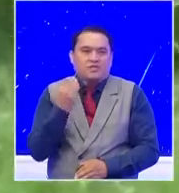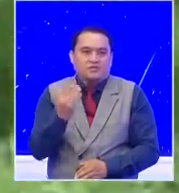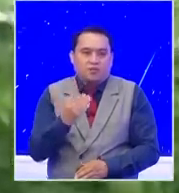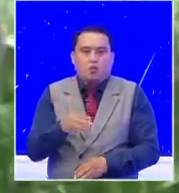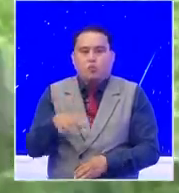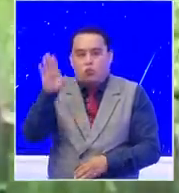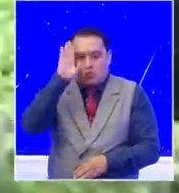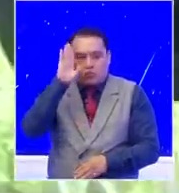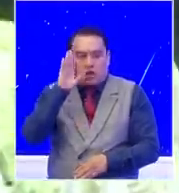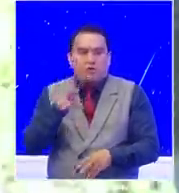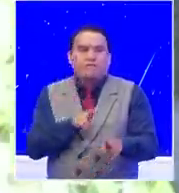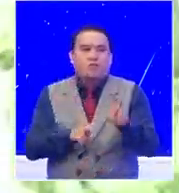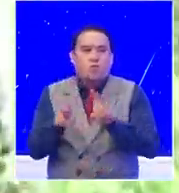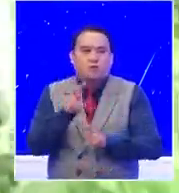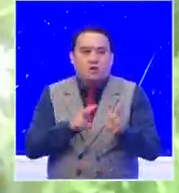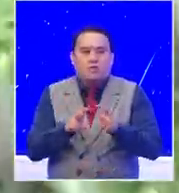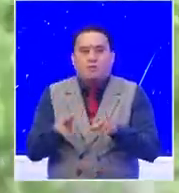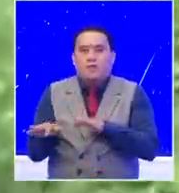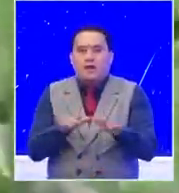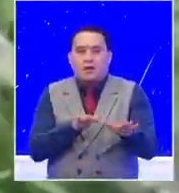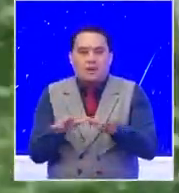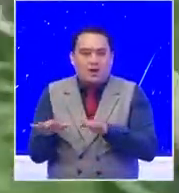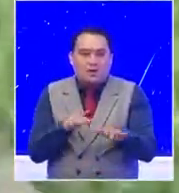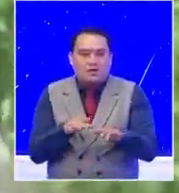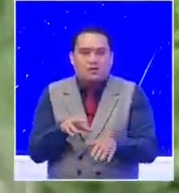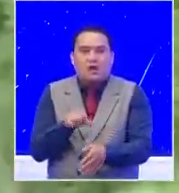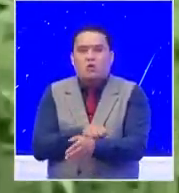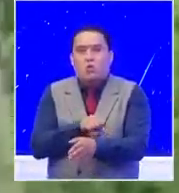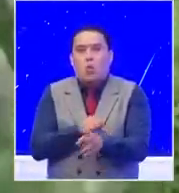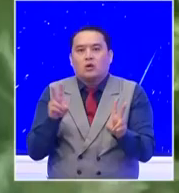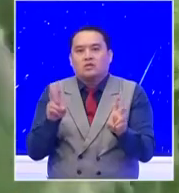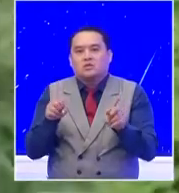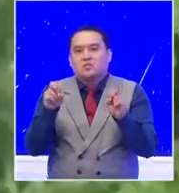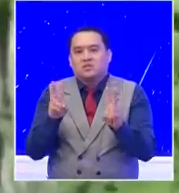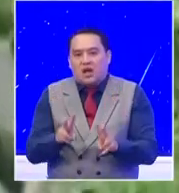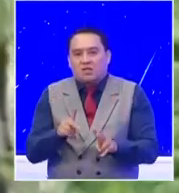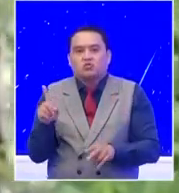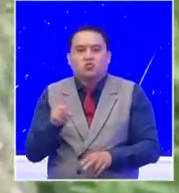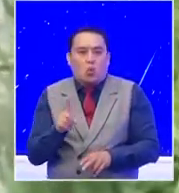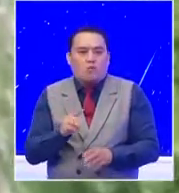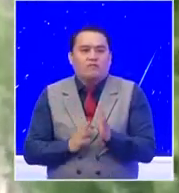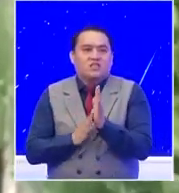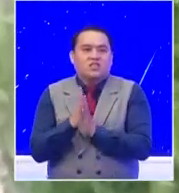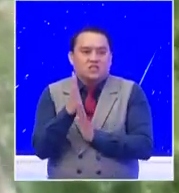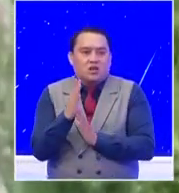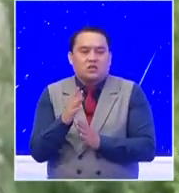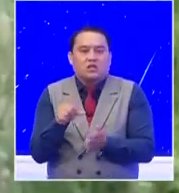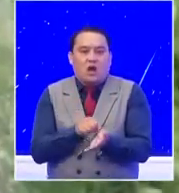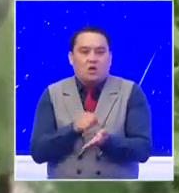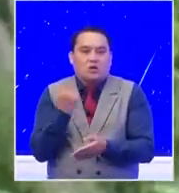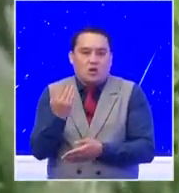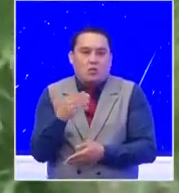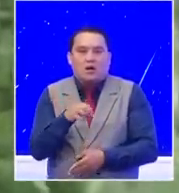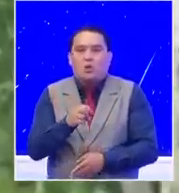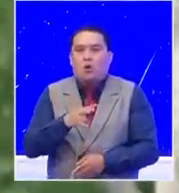след мужчине удалось в ходе оперативно-профилактического мероприятия «Наркотик». Эксперты признали, что выращенный наркотик